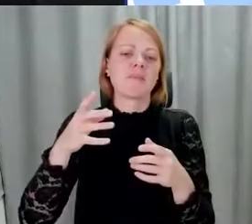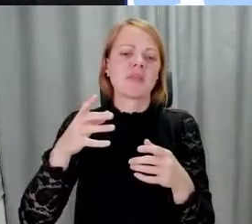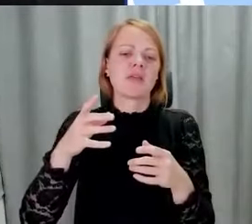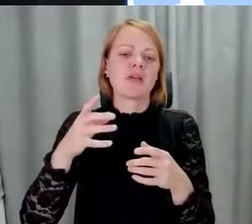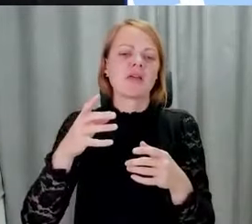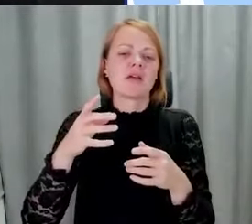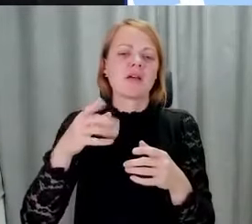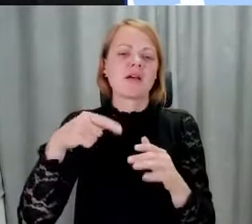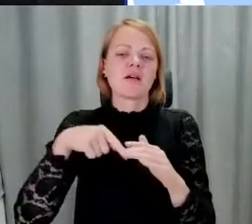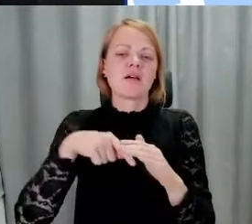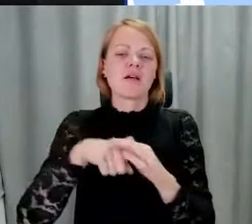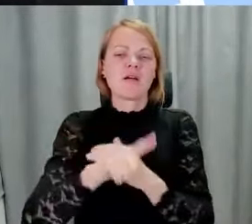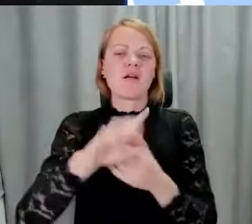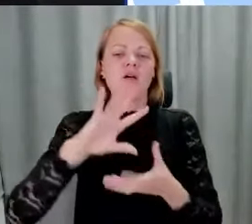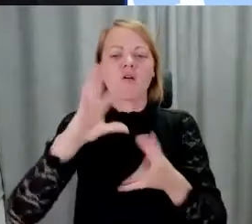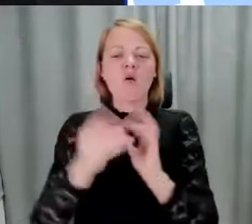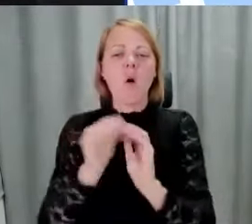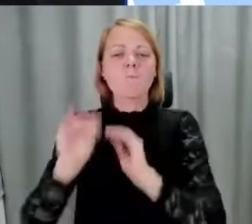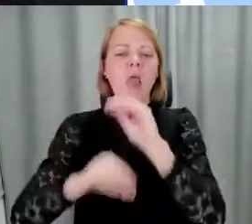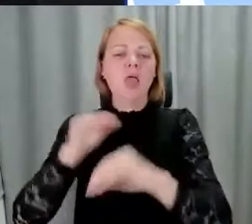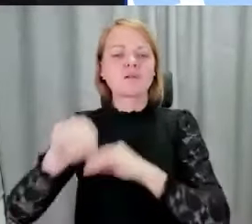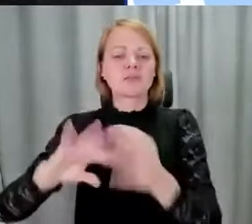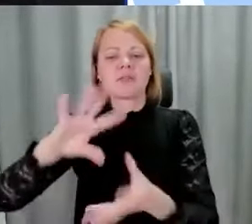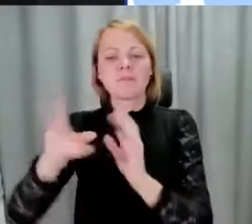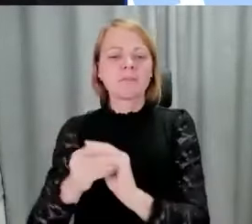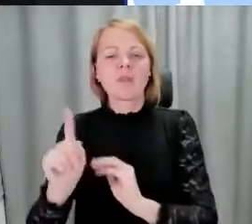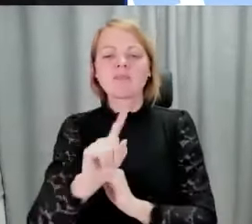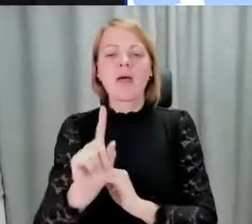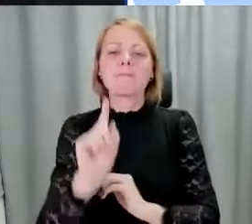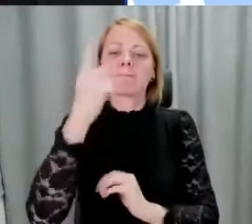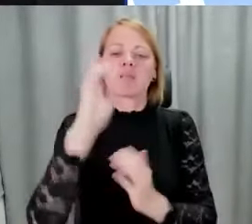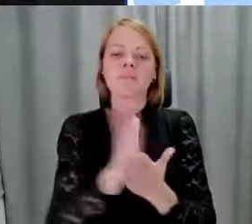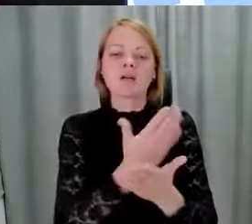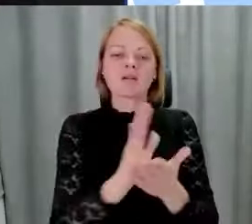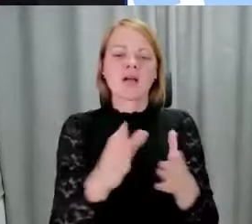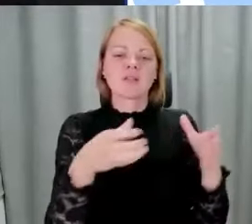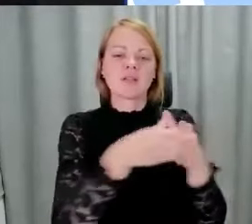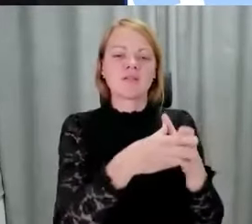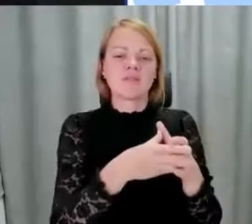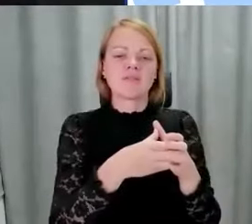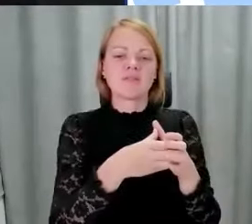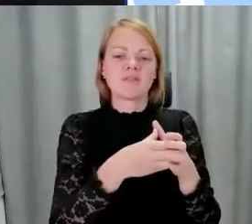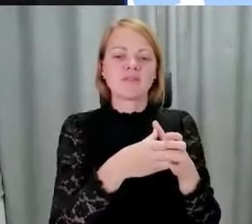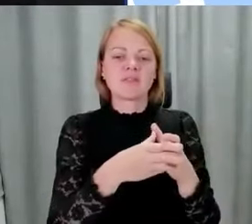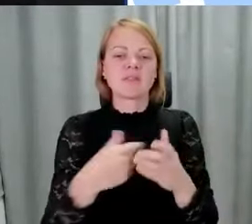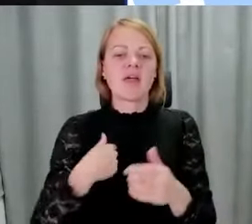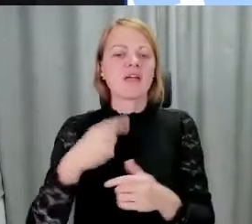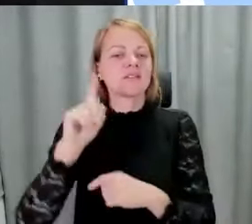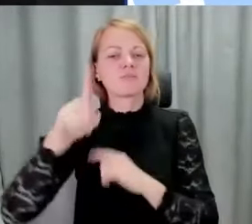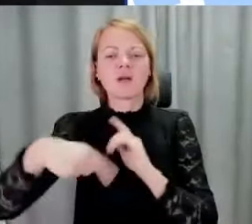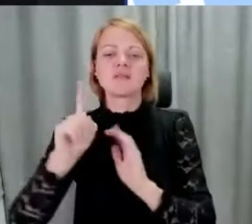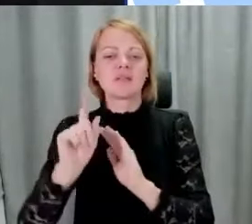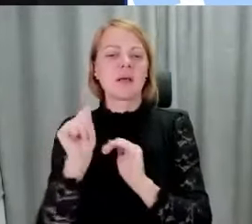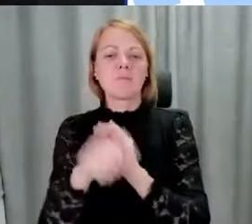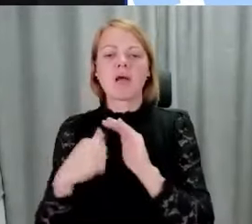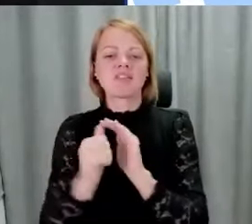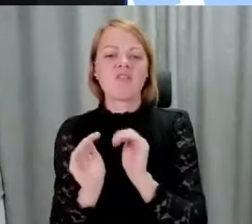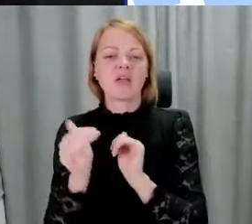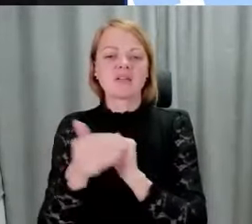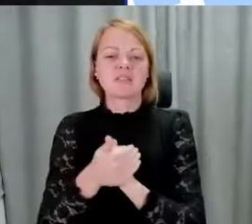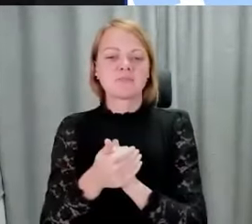iekārtu kompleksiem, ne slūžām, kas ir pirmajai kategorijai. Es prasu tikai par patvērtnes platību, jo